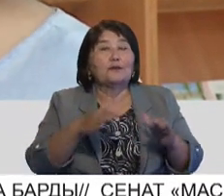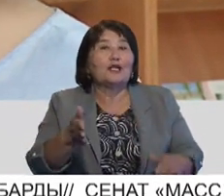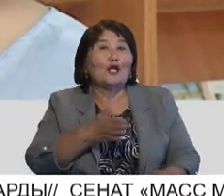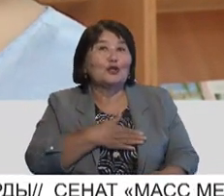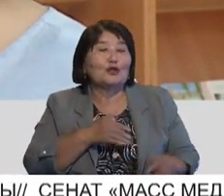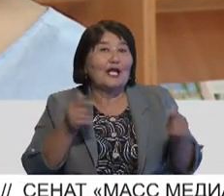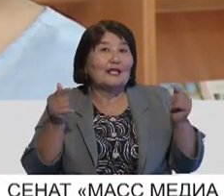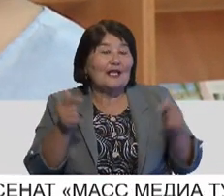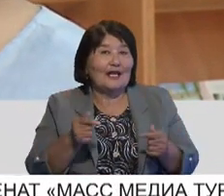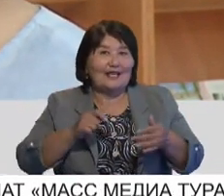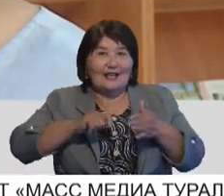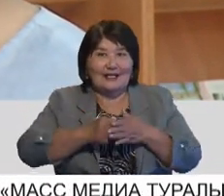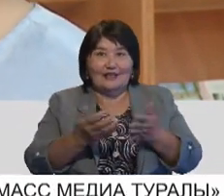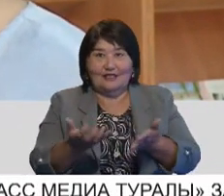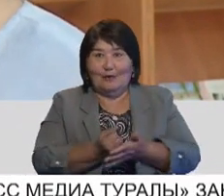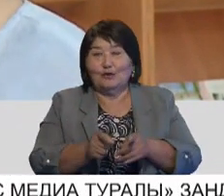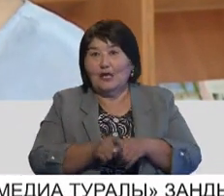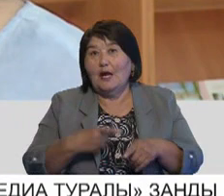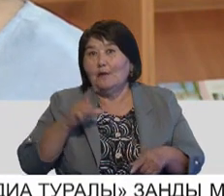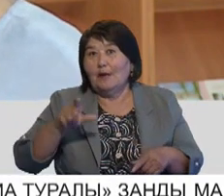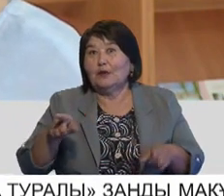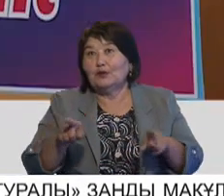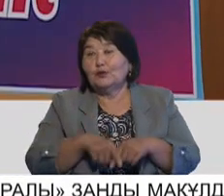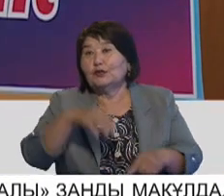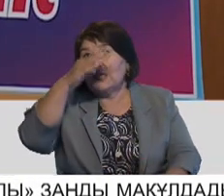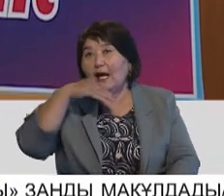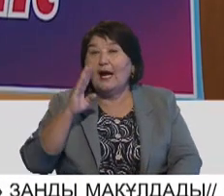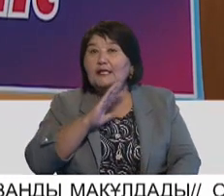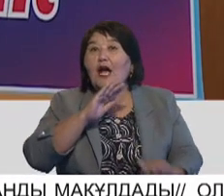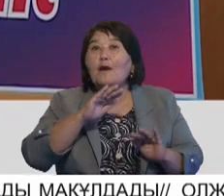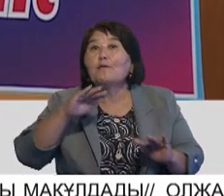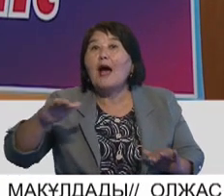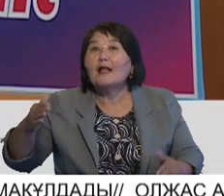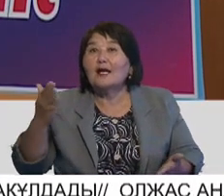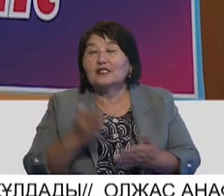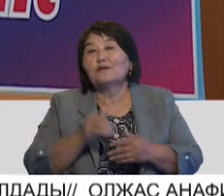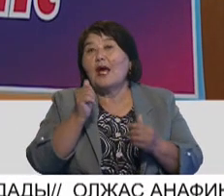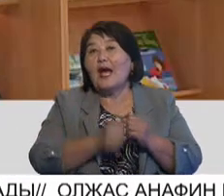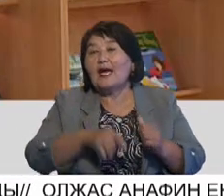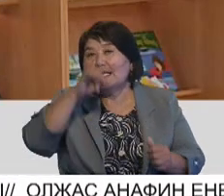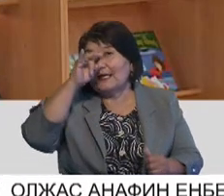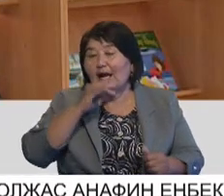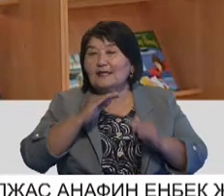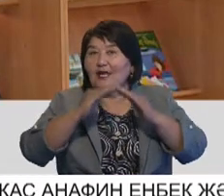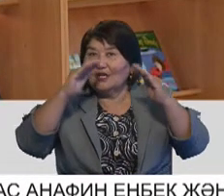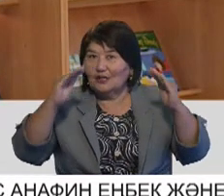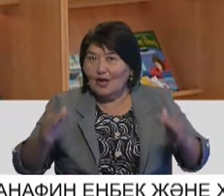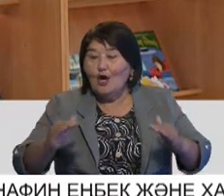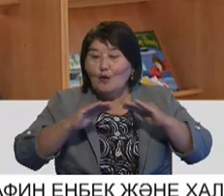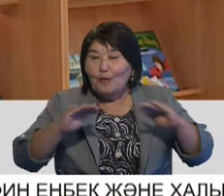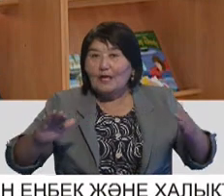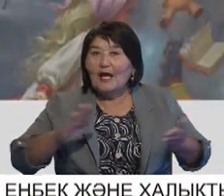жүрегіне лайықты кілт табуды білетін мамандарымыз. Сондықтан ата-аналар, баласы бар әр қазақ шаңырағы